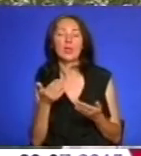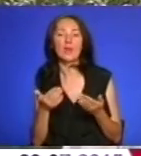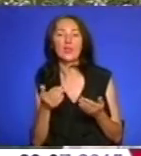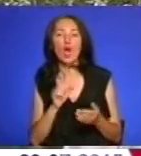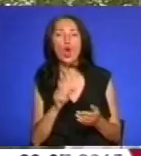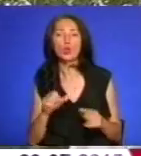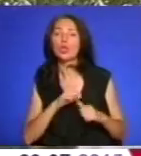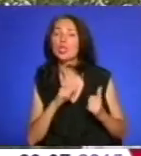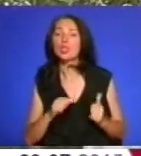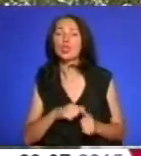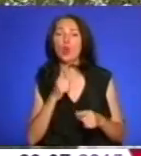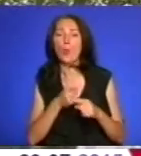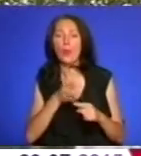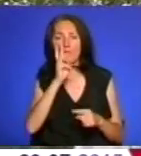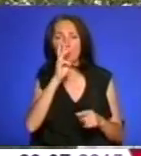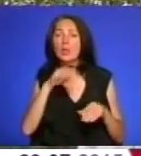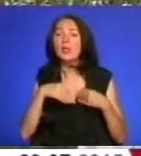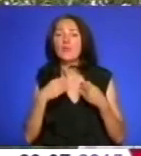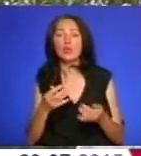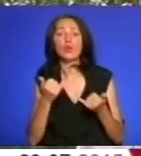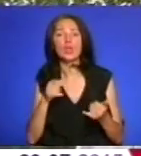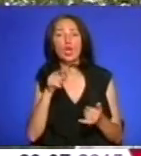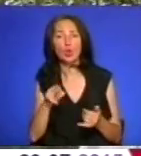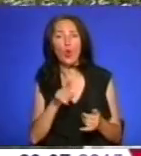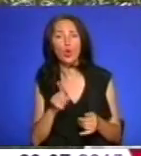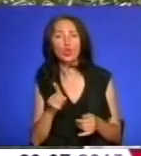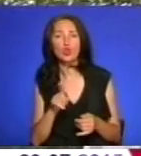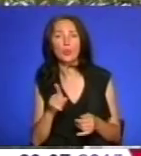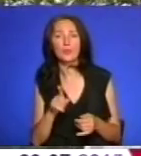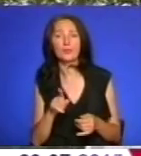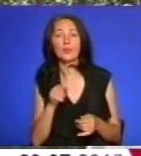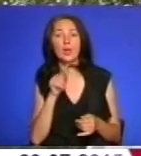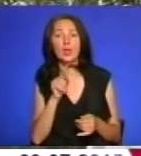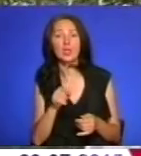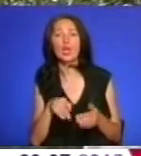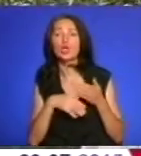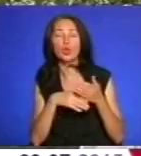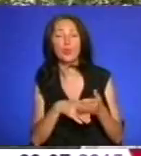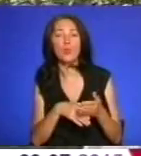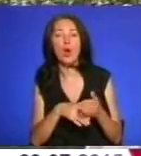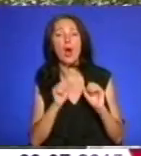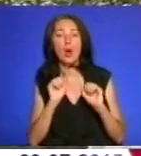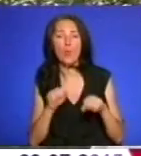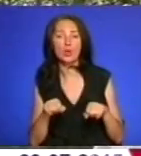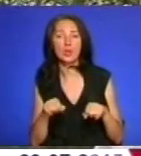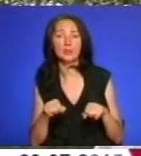люди щиро по пів зарплати віддають для того, щоб їхня допомога могла